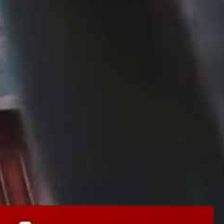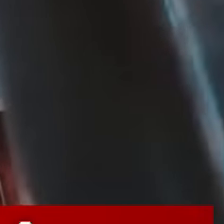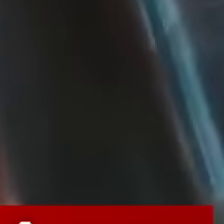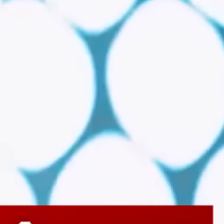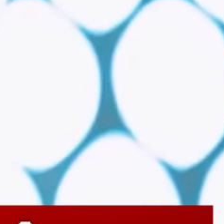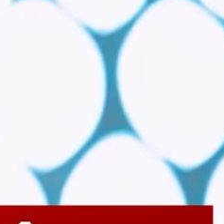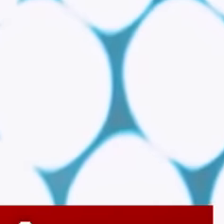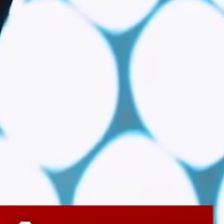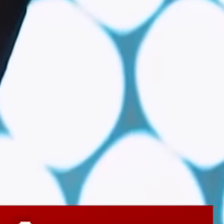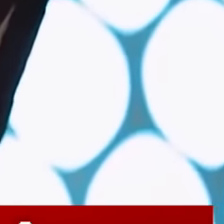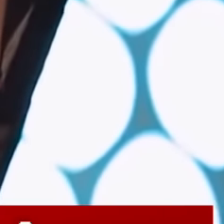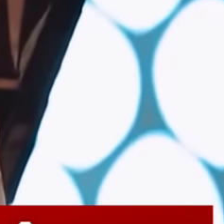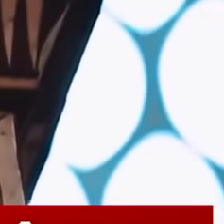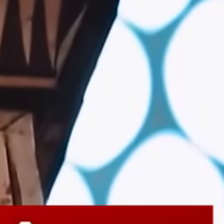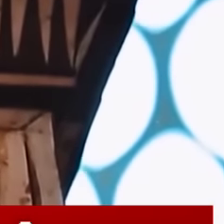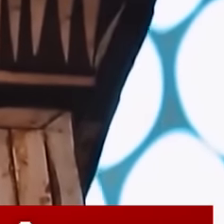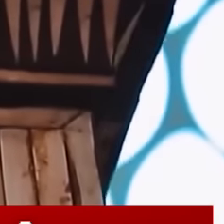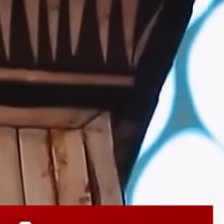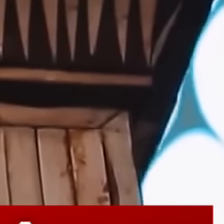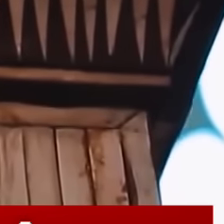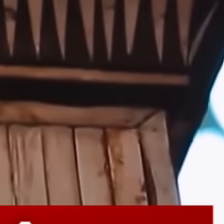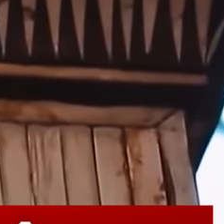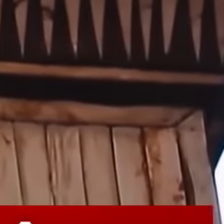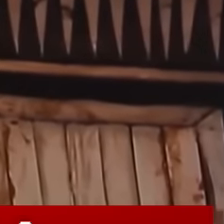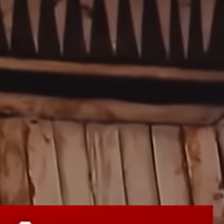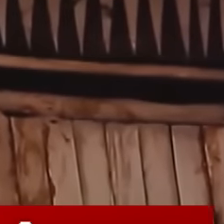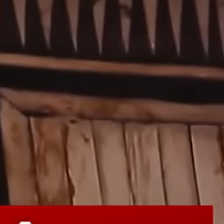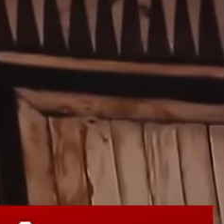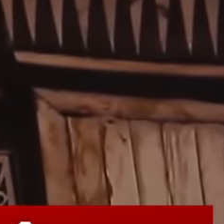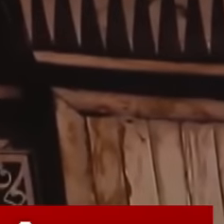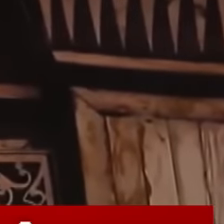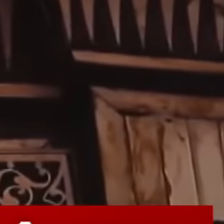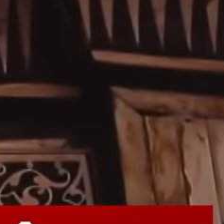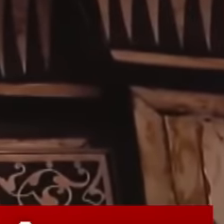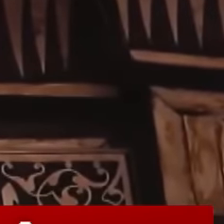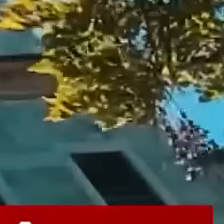falah. Allahu ekber, Allahu ekber. La